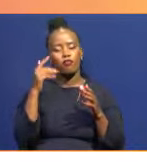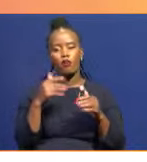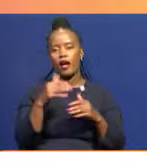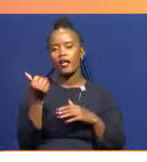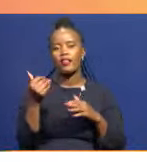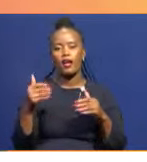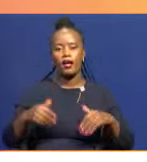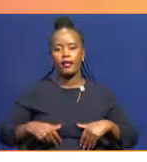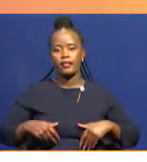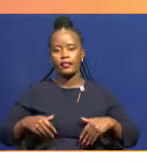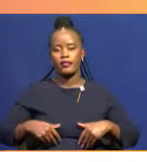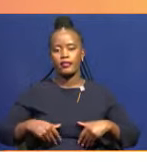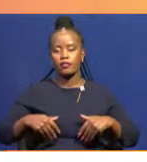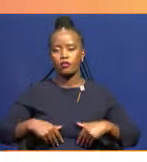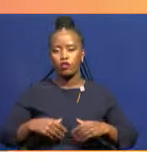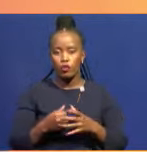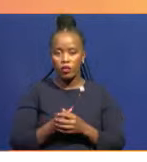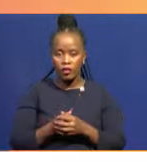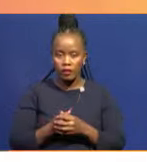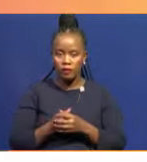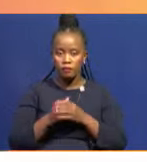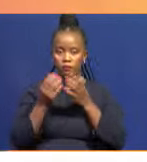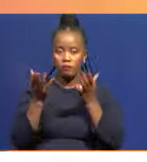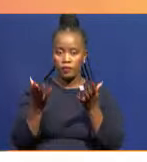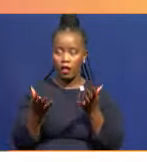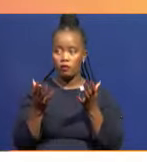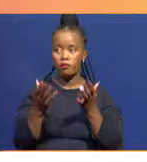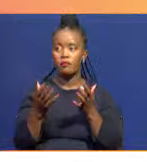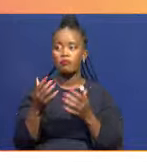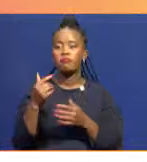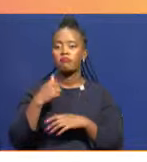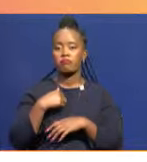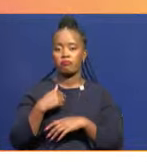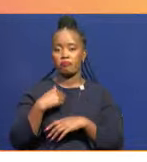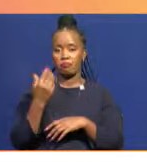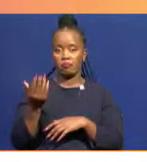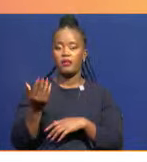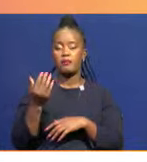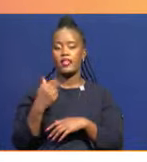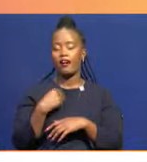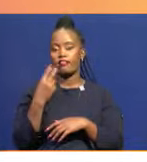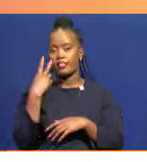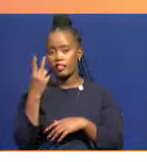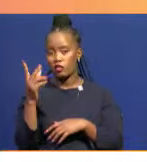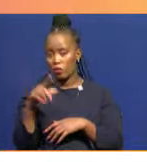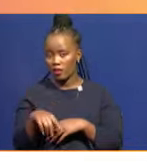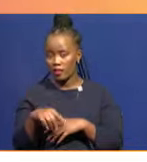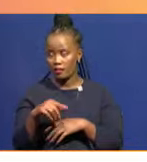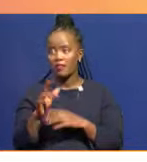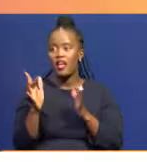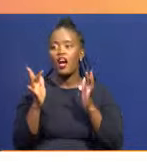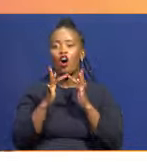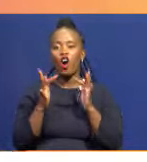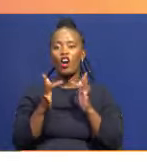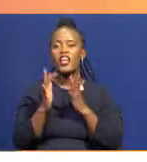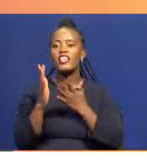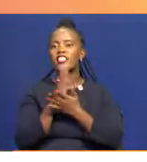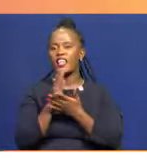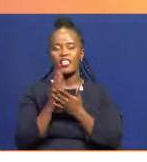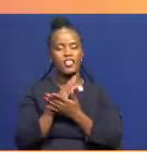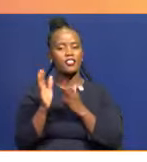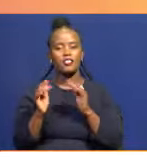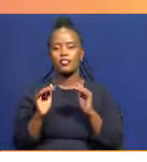wengine. So vile ningesema na kulingana na venye nimeona ni kwamba hiyo ni sekta inavaa itiriwe